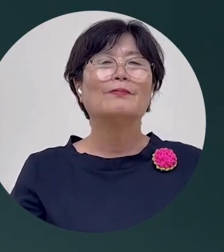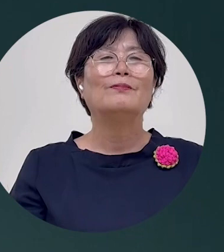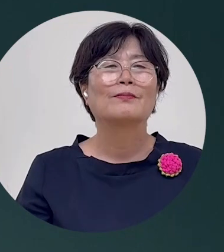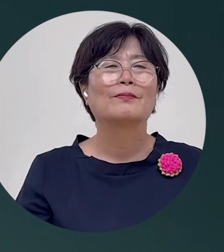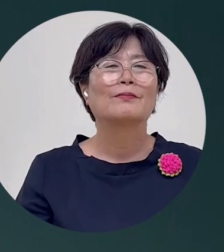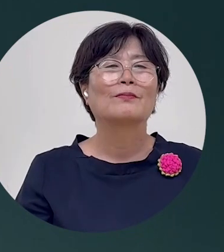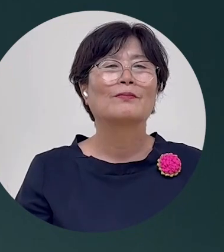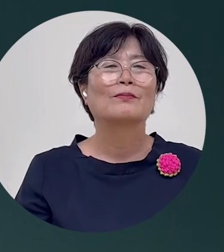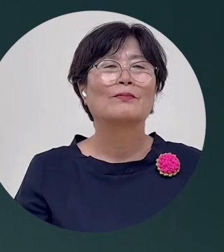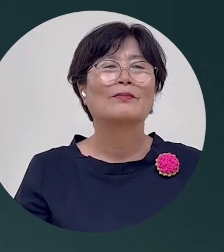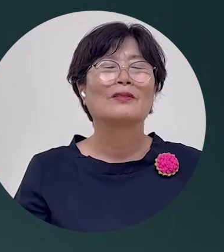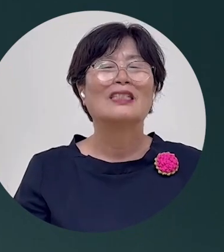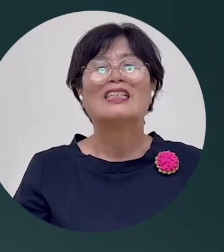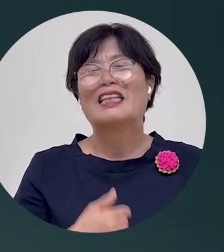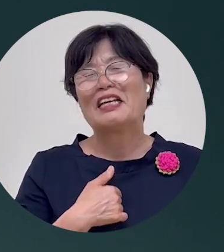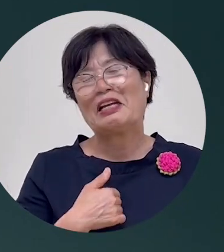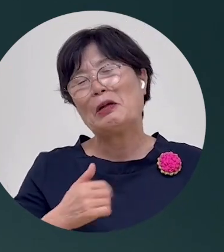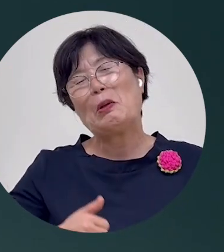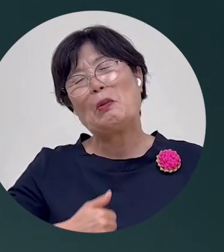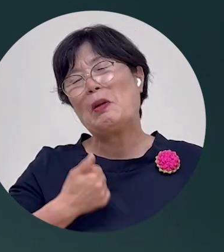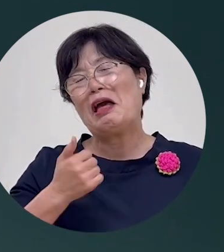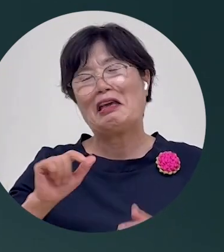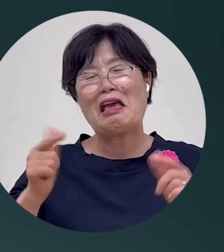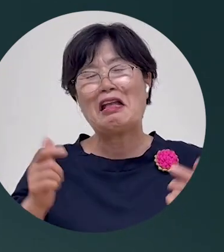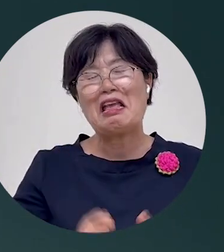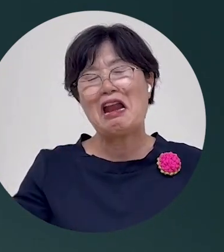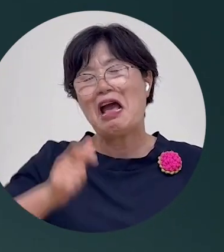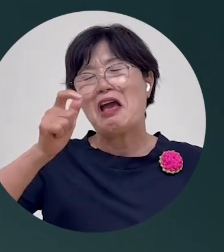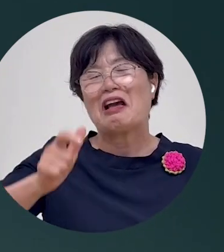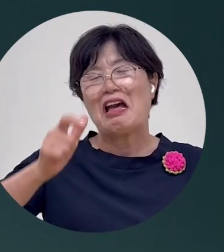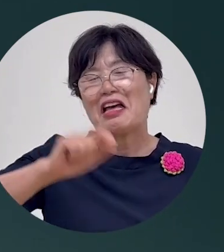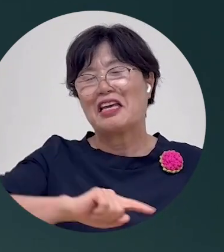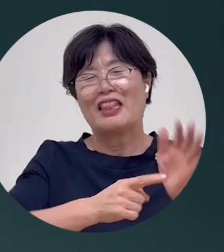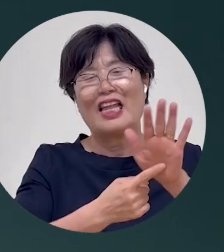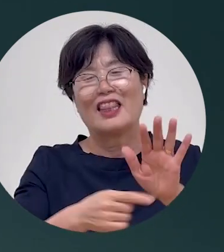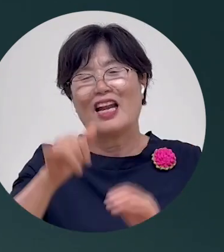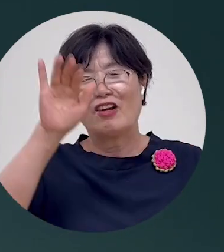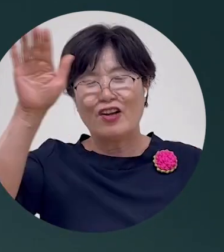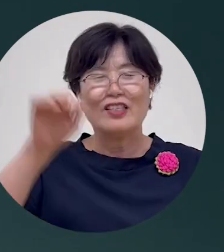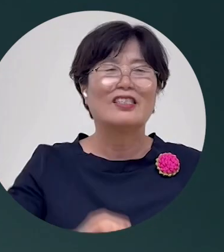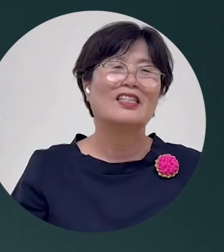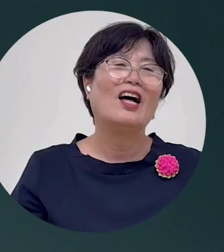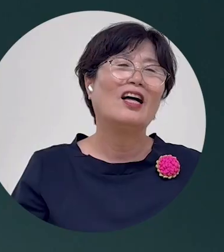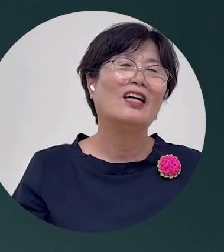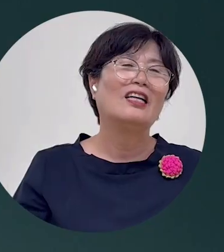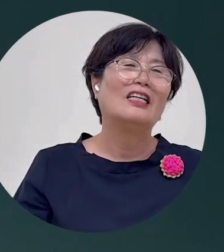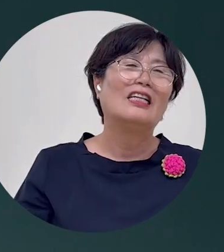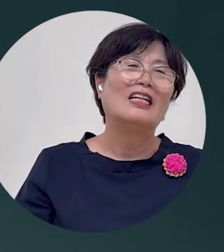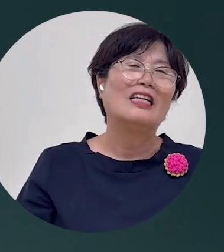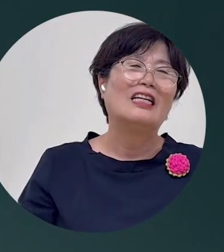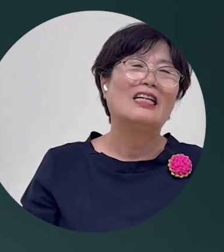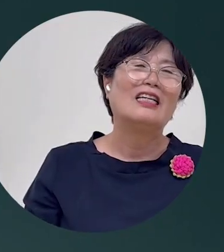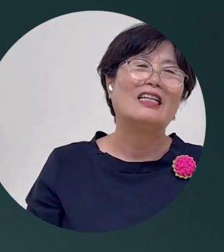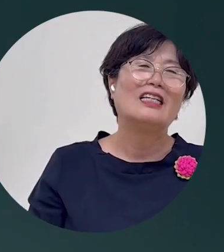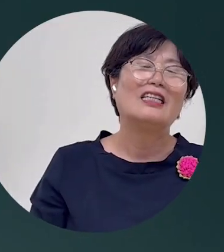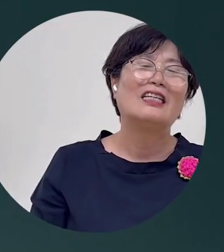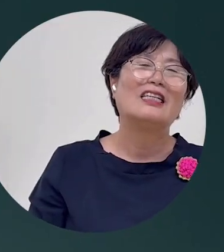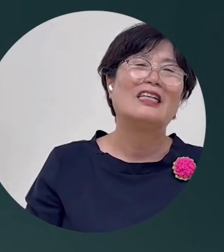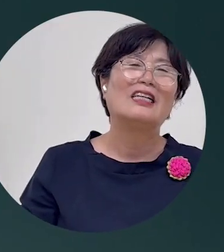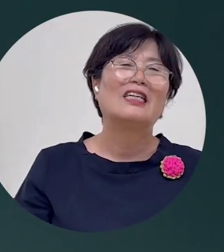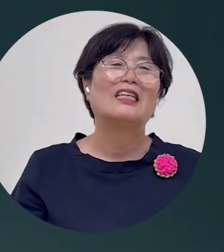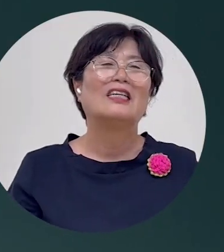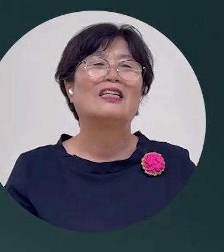제가 화를 낸 게 아니라 강하게 표현한 겁니다. 예, 강하게 표현한 거예요. 강하게.